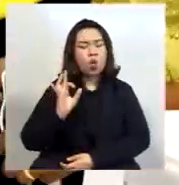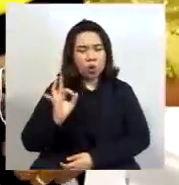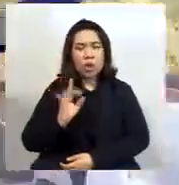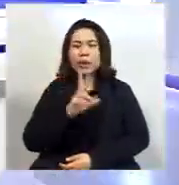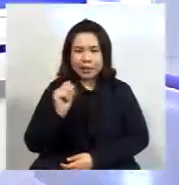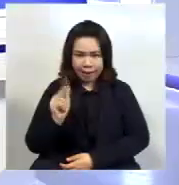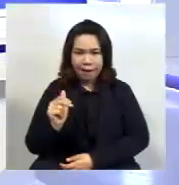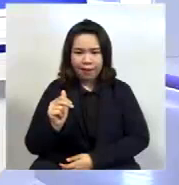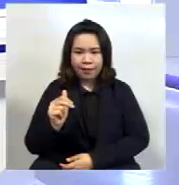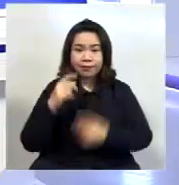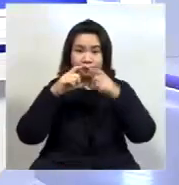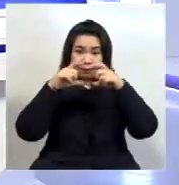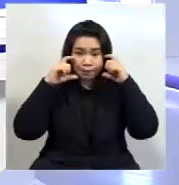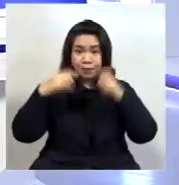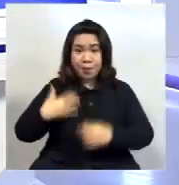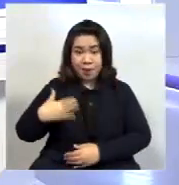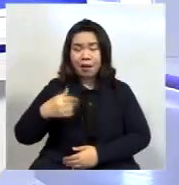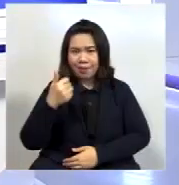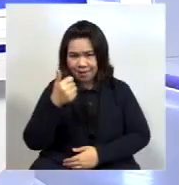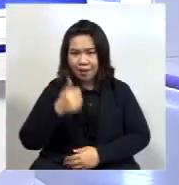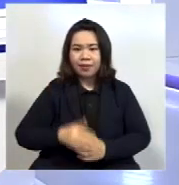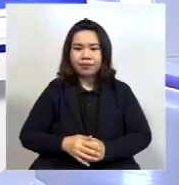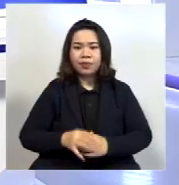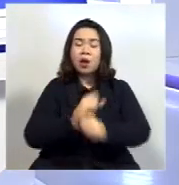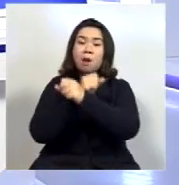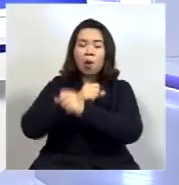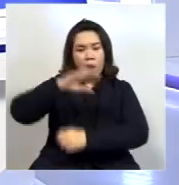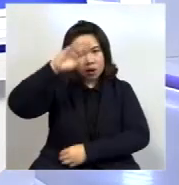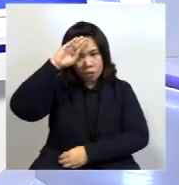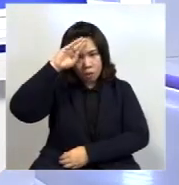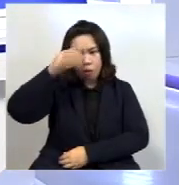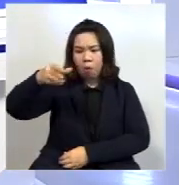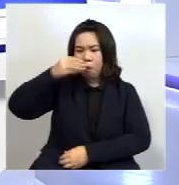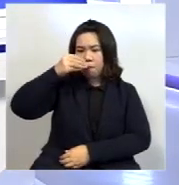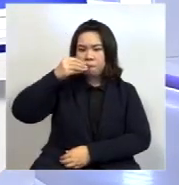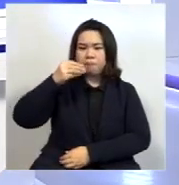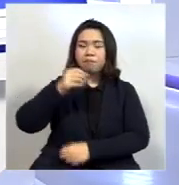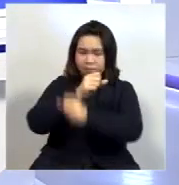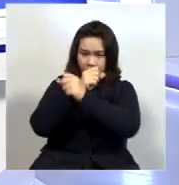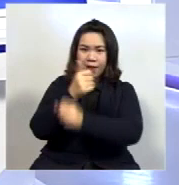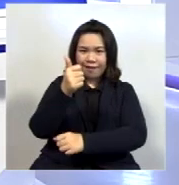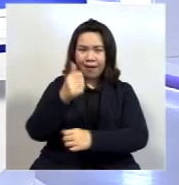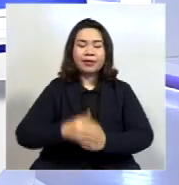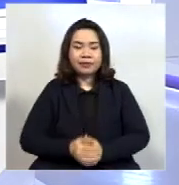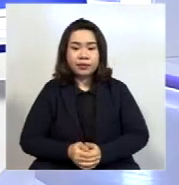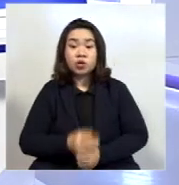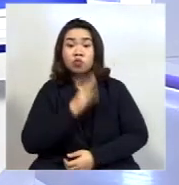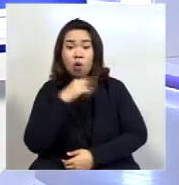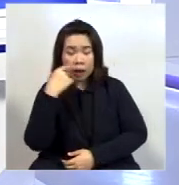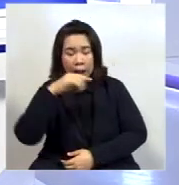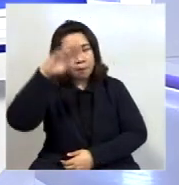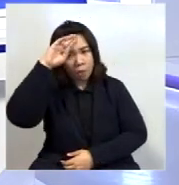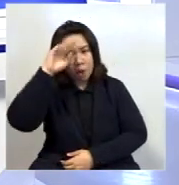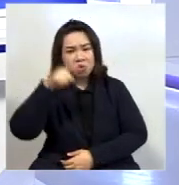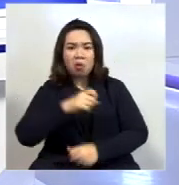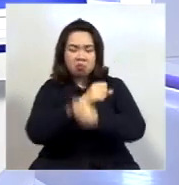ม่ป่วยเนี่ยสามารถใช้หน้ากากอนามัยแบบผ้าได้นะคะช่วยป้องกันโรคนะคะที่จะรับโรคเข้ามาอันนี้ใช้ได้ส่วนใครที่ป่วยก็อ